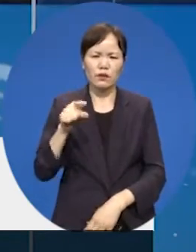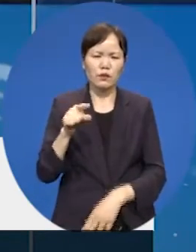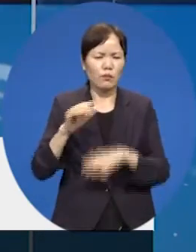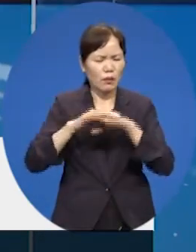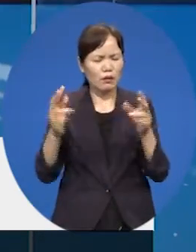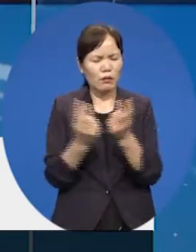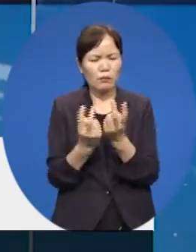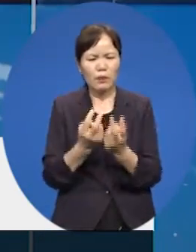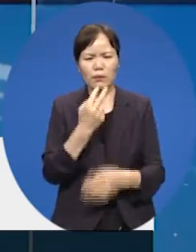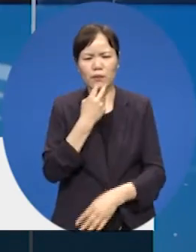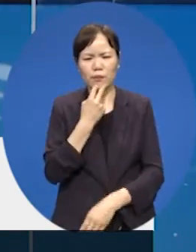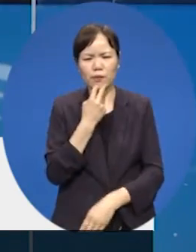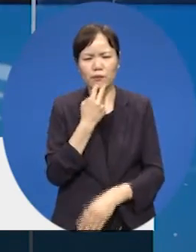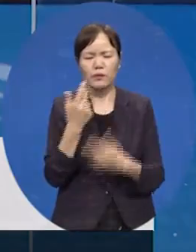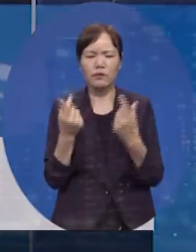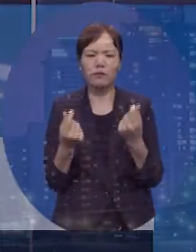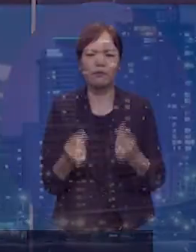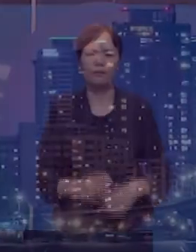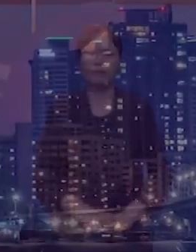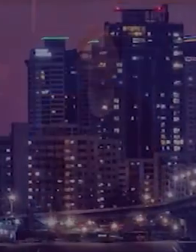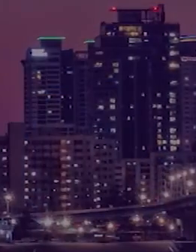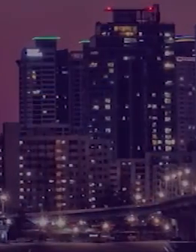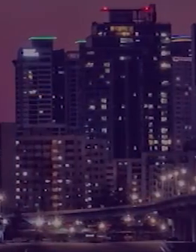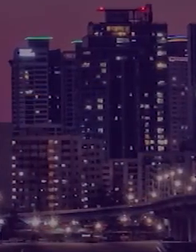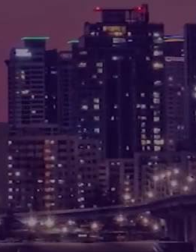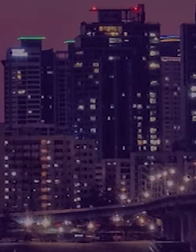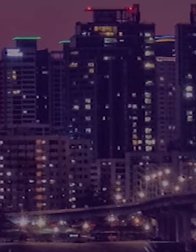없는 그런 직여 인 것 같습니다